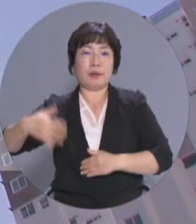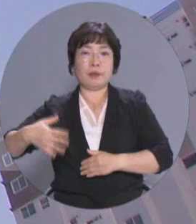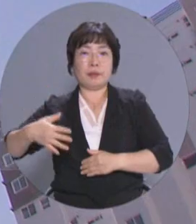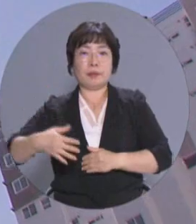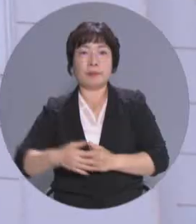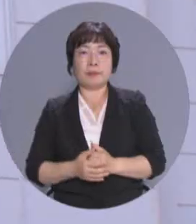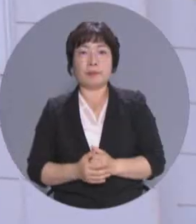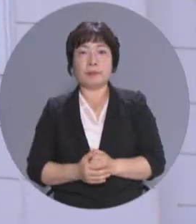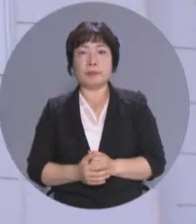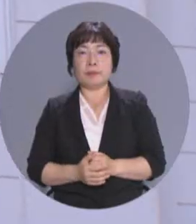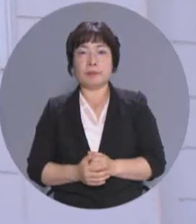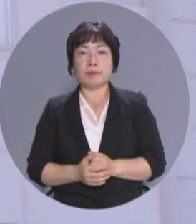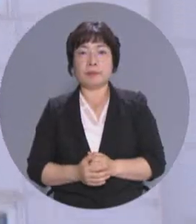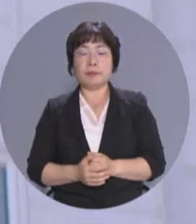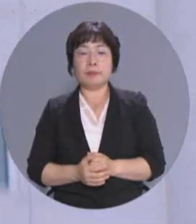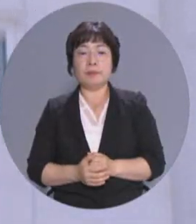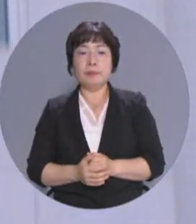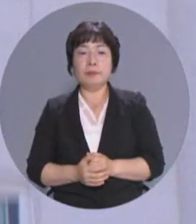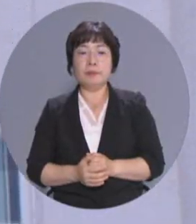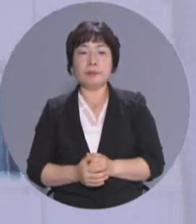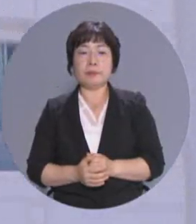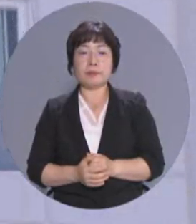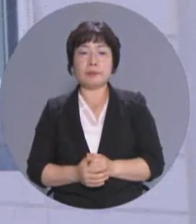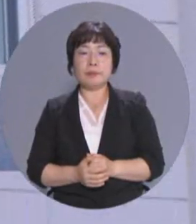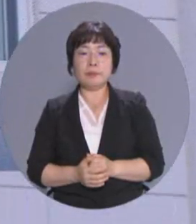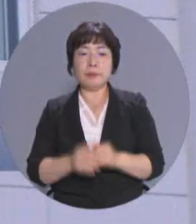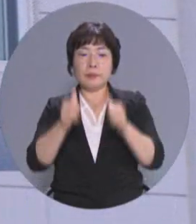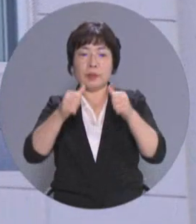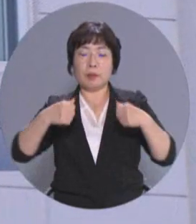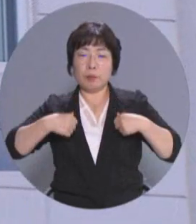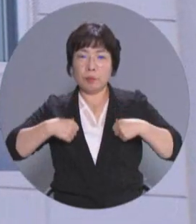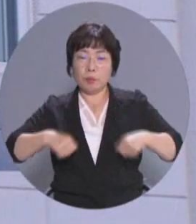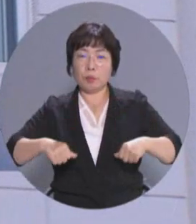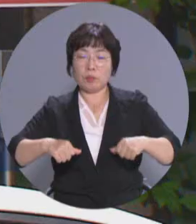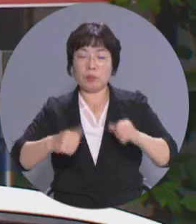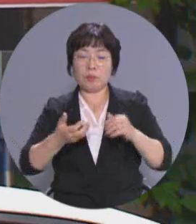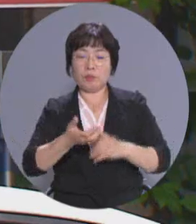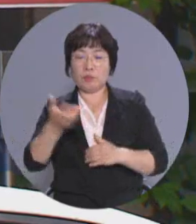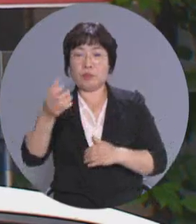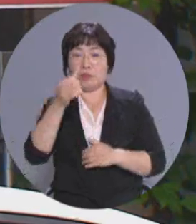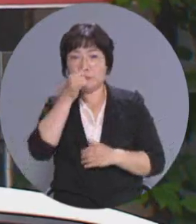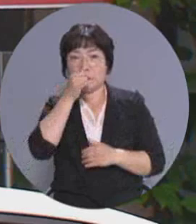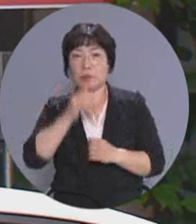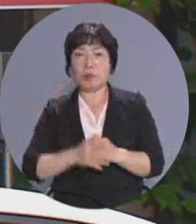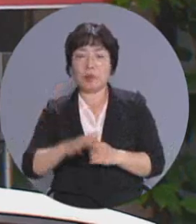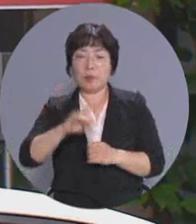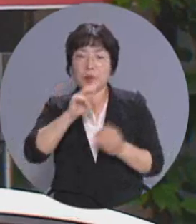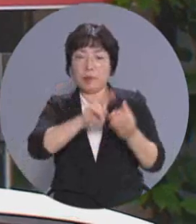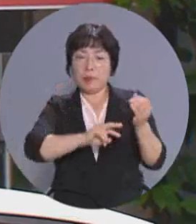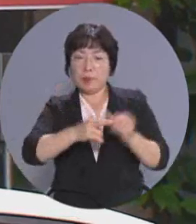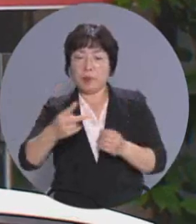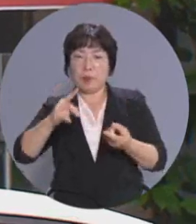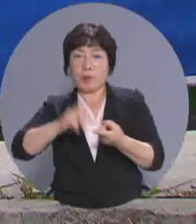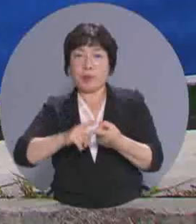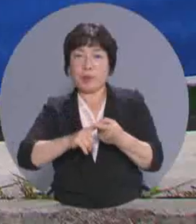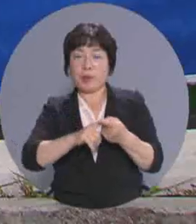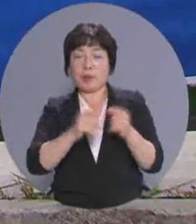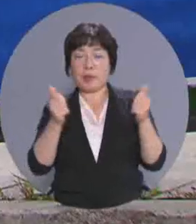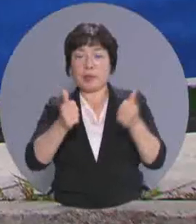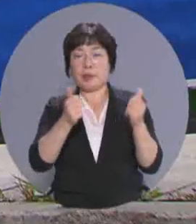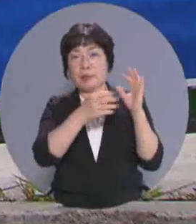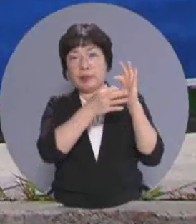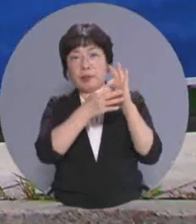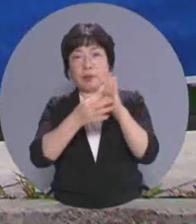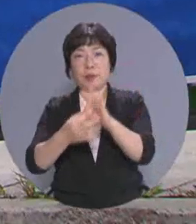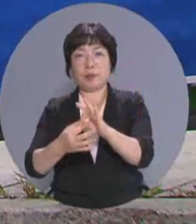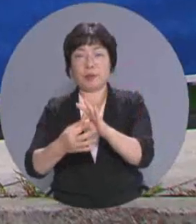있습니다. 소송을 포기하고 나는 세대도 있고 우선 분양 여부를 놓고 줄 소송이 이어지는